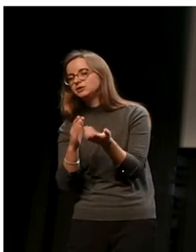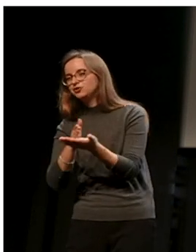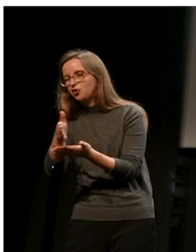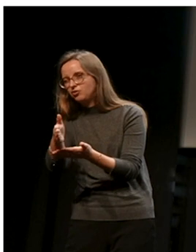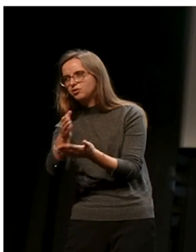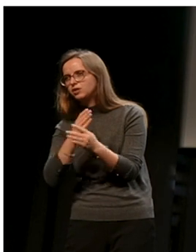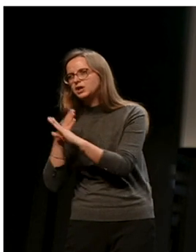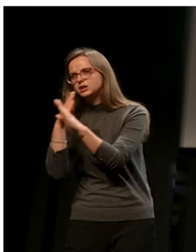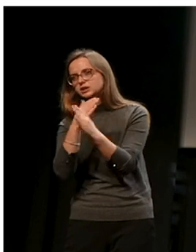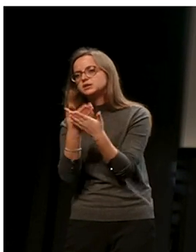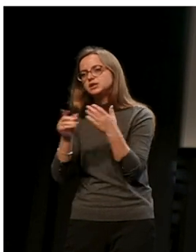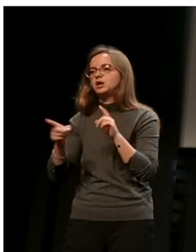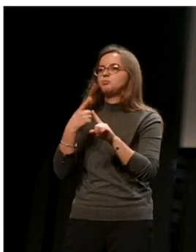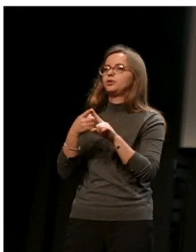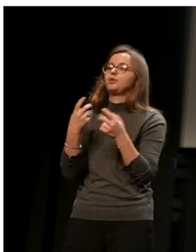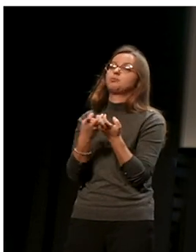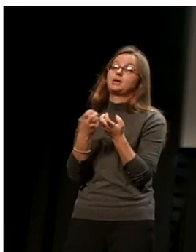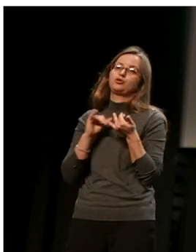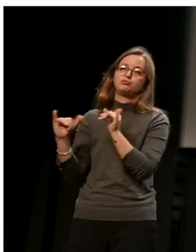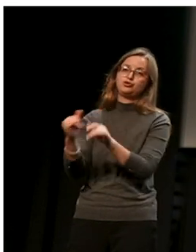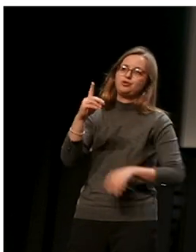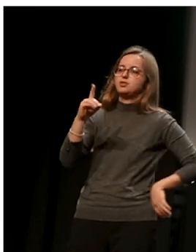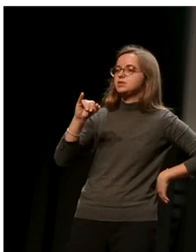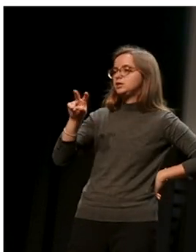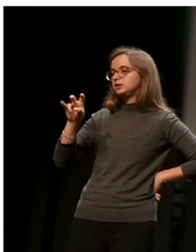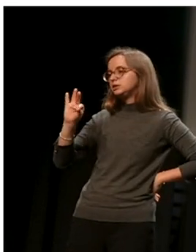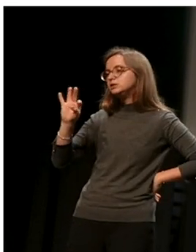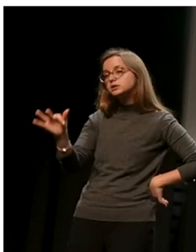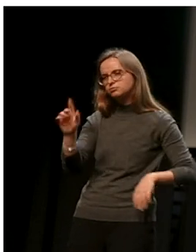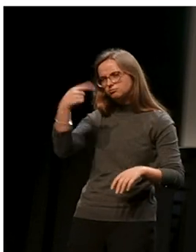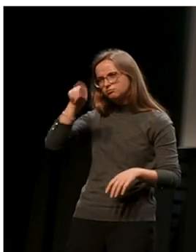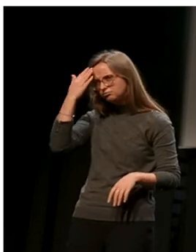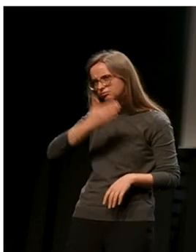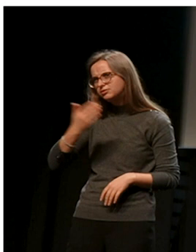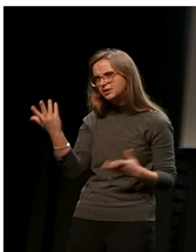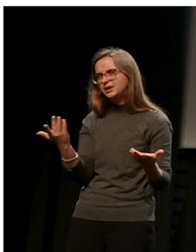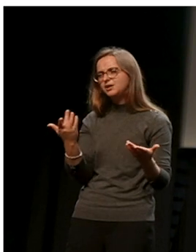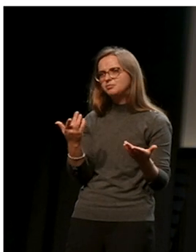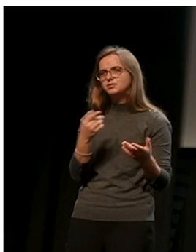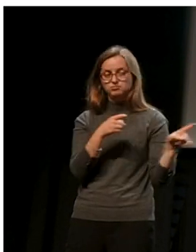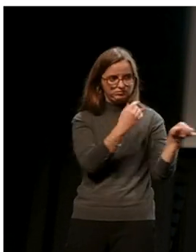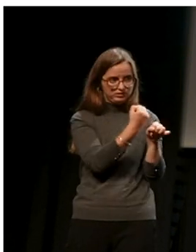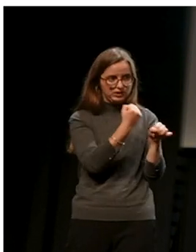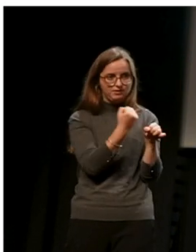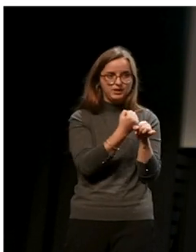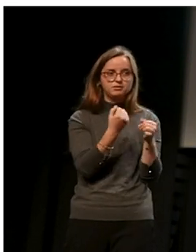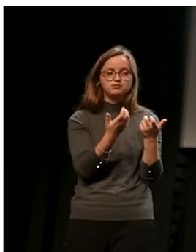important. Je prends l'exemple de Dixit. Et tu as bossé dessus. Il y a du travail entre Jean-Louis Robira